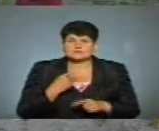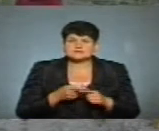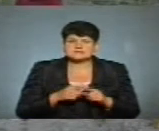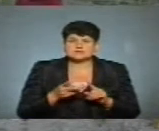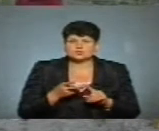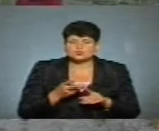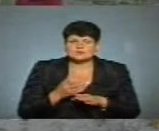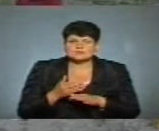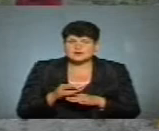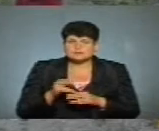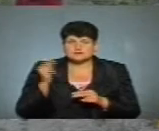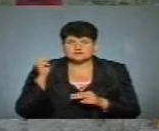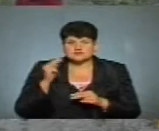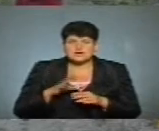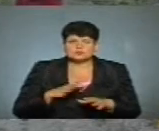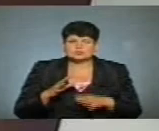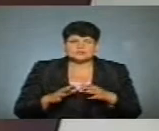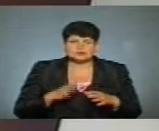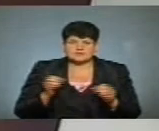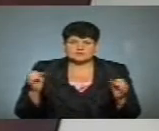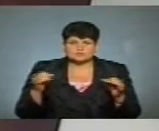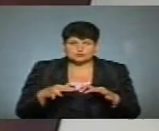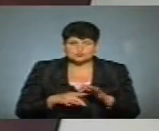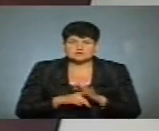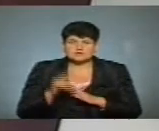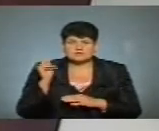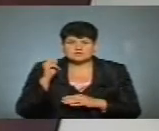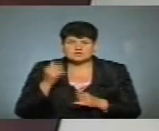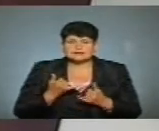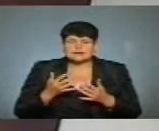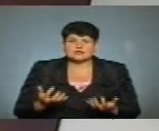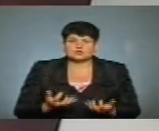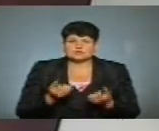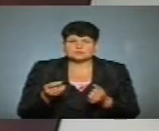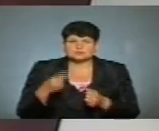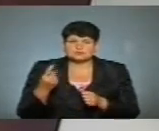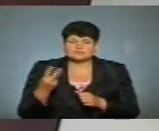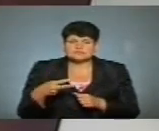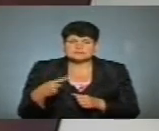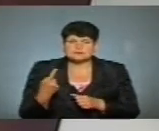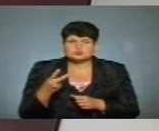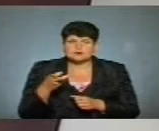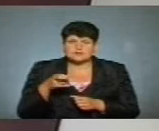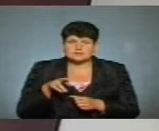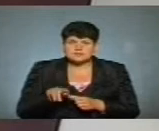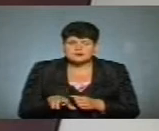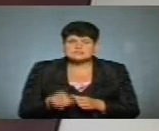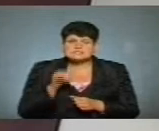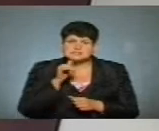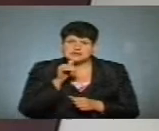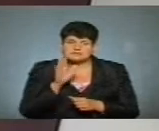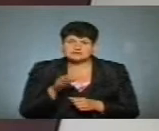другий етап навчально-тренувального збору. Розпочалися навчання для рятувальників Тернопільщини 21 липня. Завтра